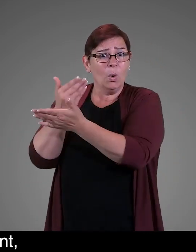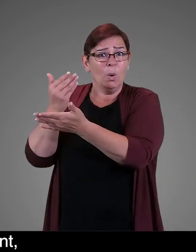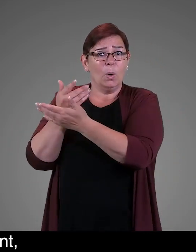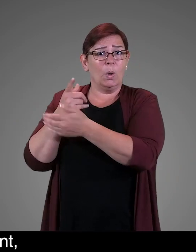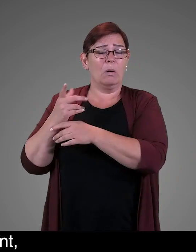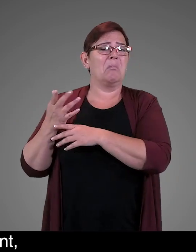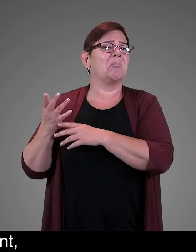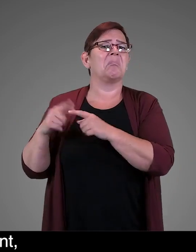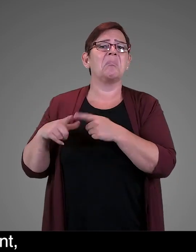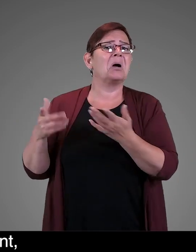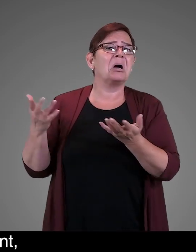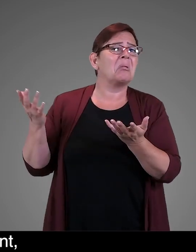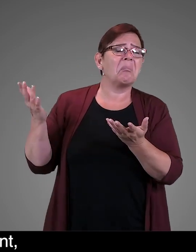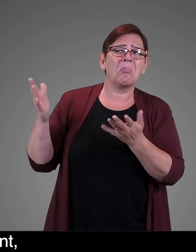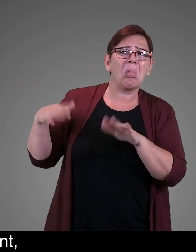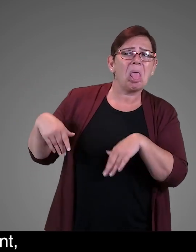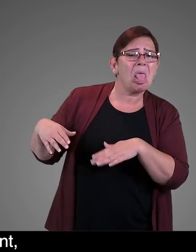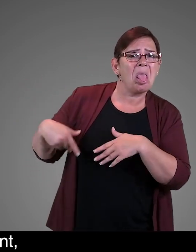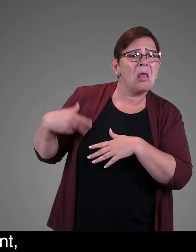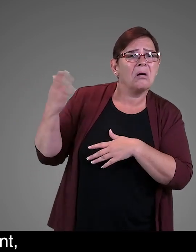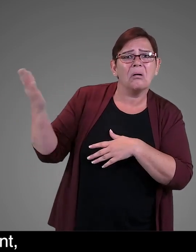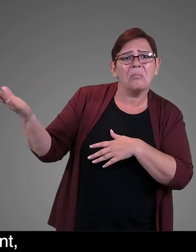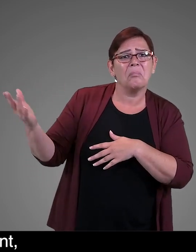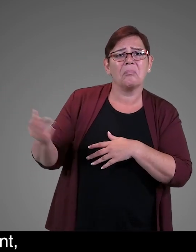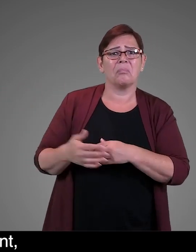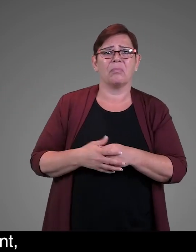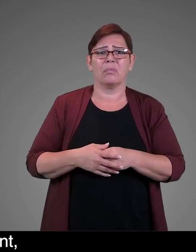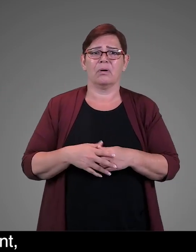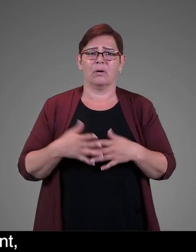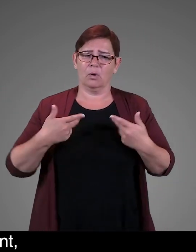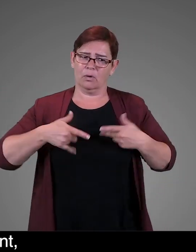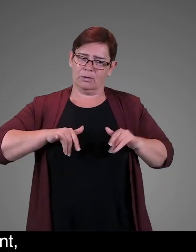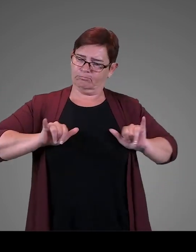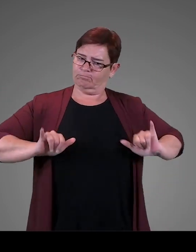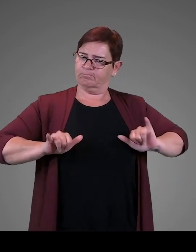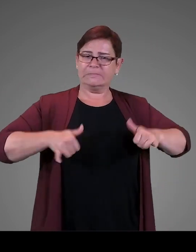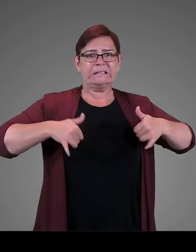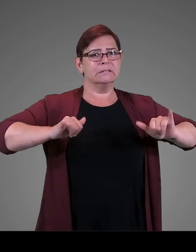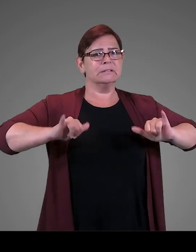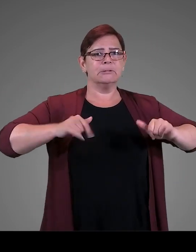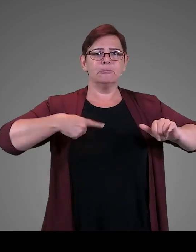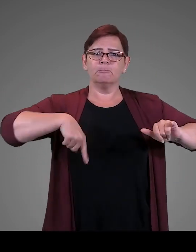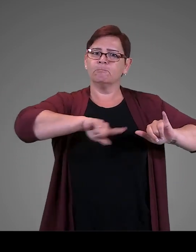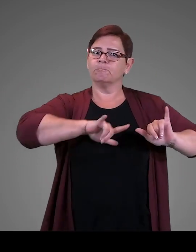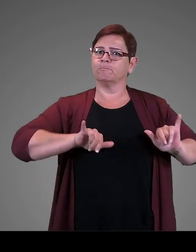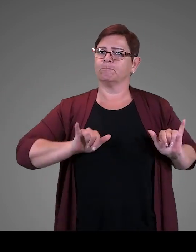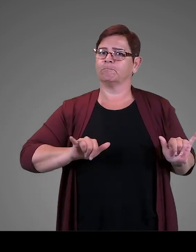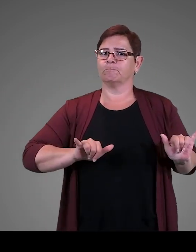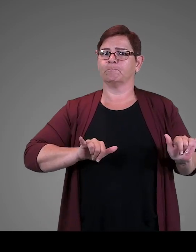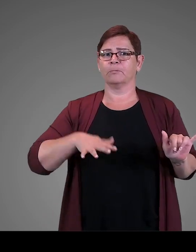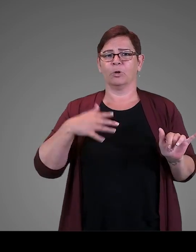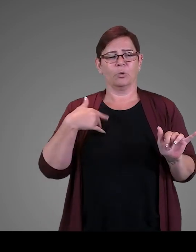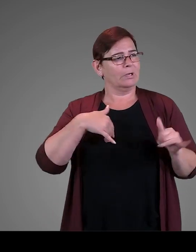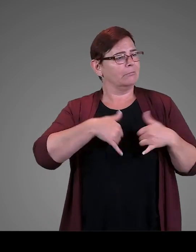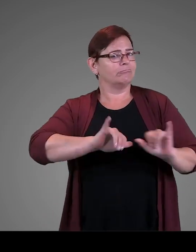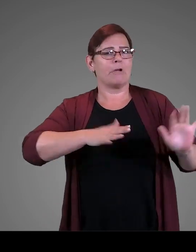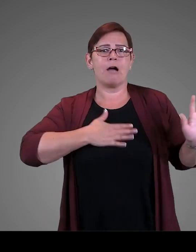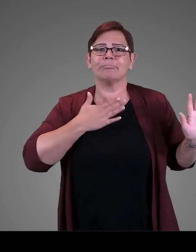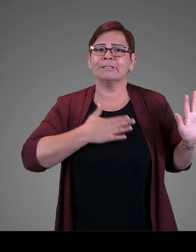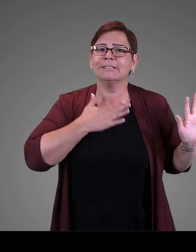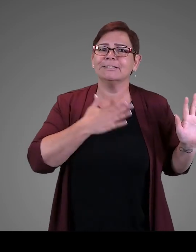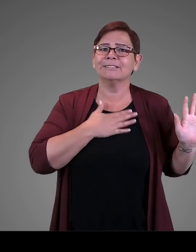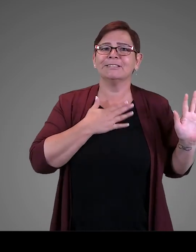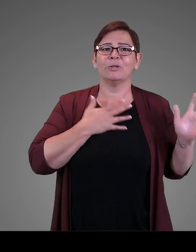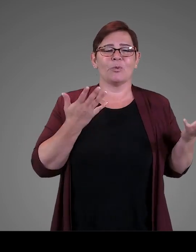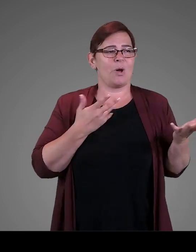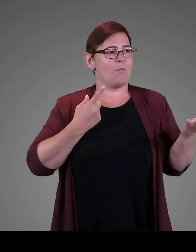corps complètement. Là. Bon, ça, c'était censé être la nouvelle norme. Ça ne l'est pas devenu nécessairement. On est encore constitué comme on